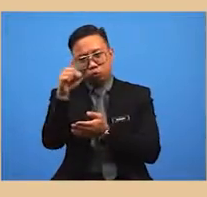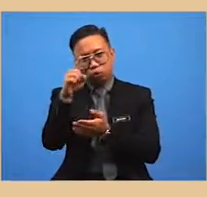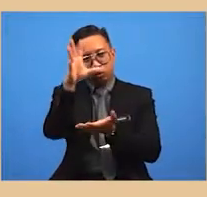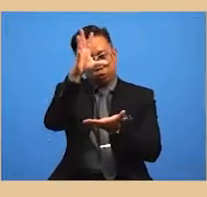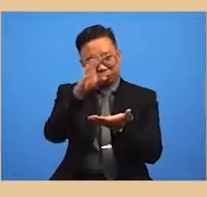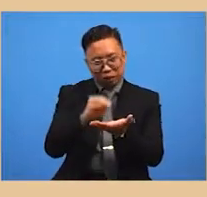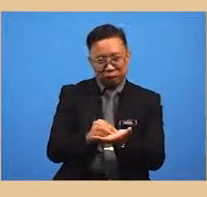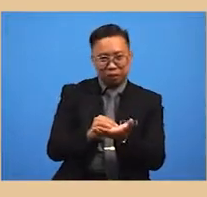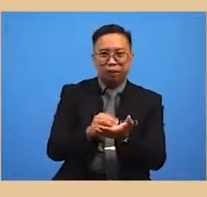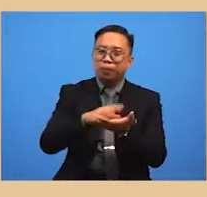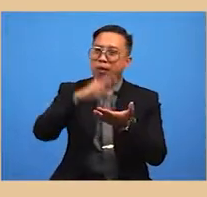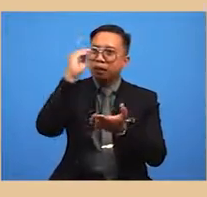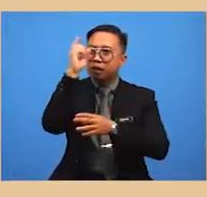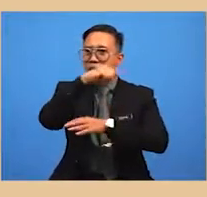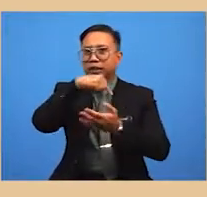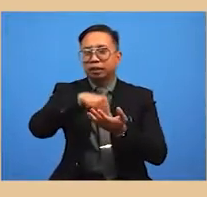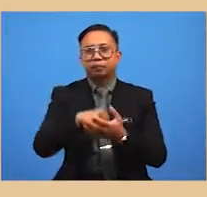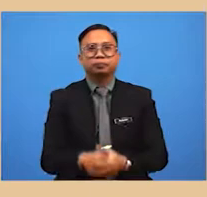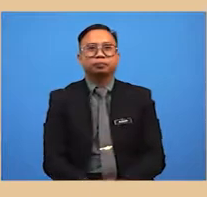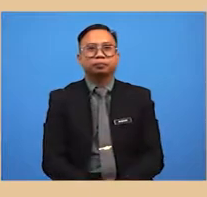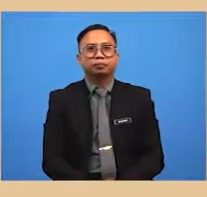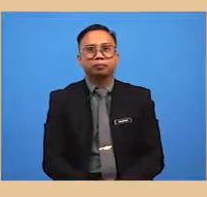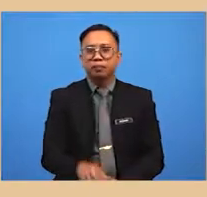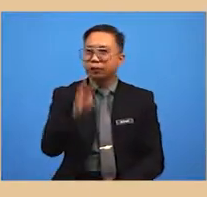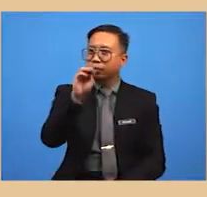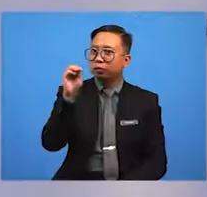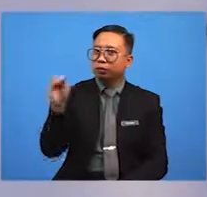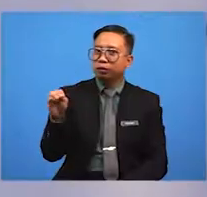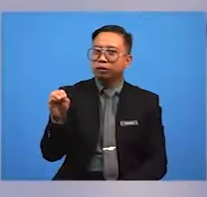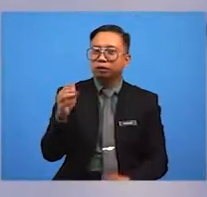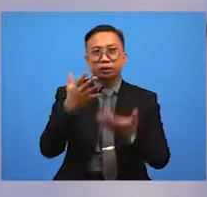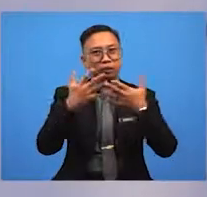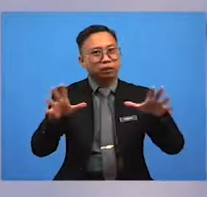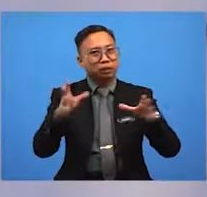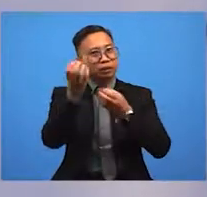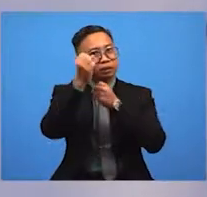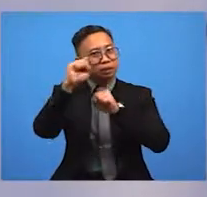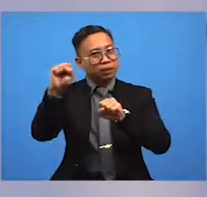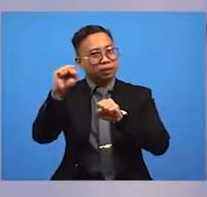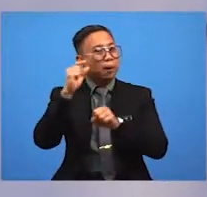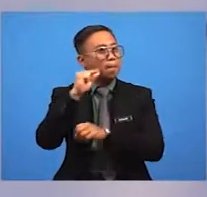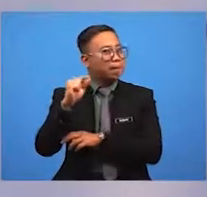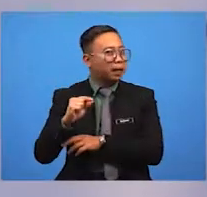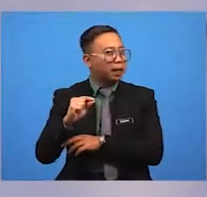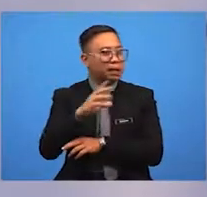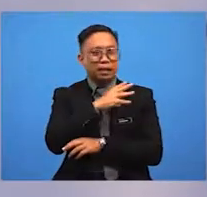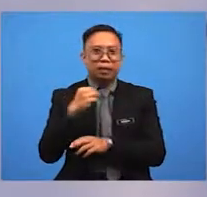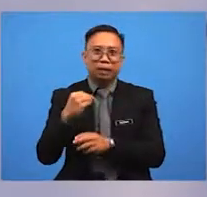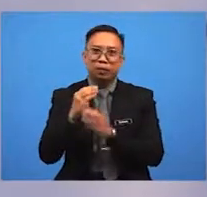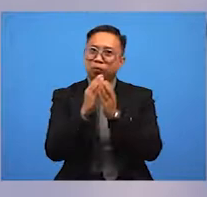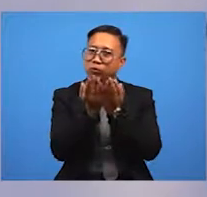catatan pembelajaran hari ini. Murid-murid telah bersedia dengan pen dan buku